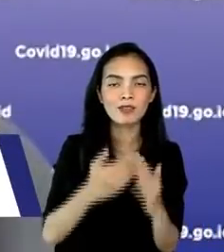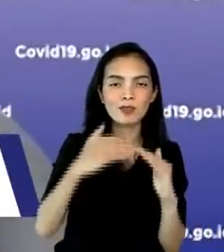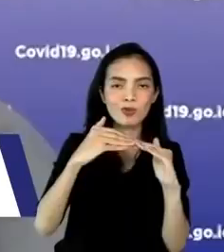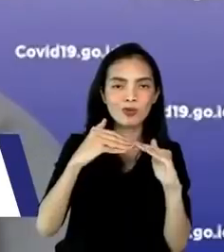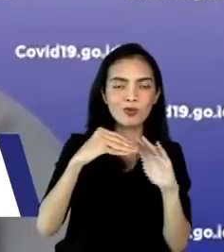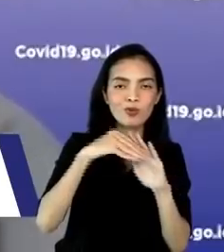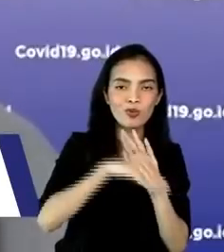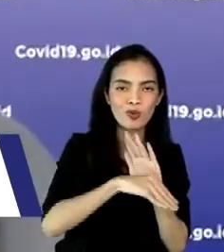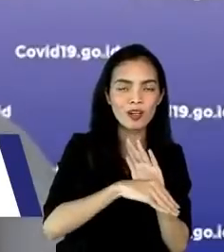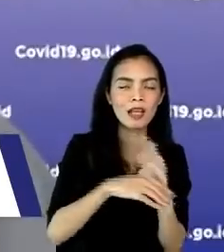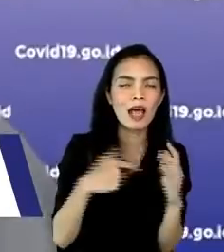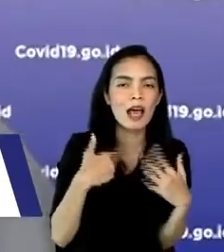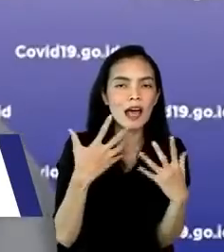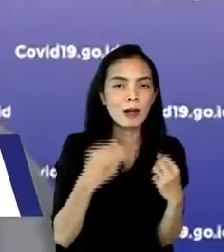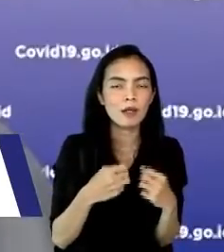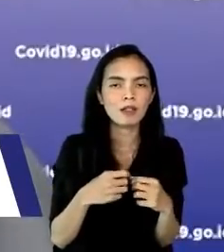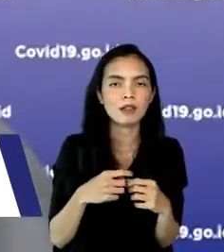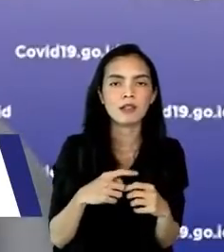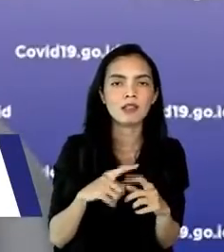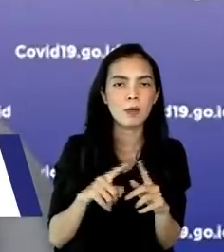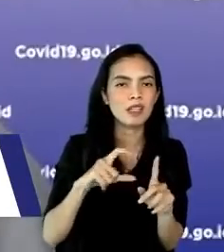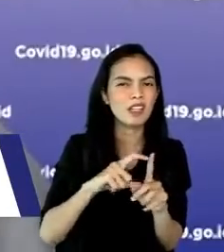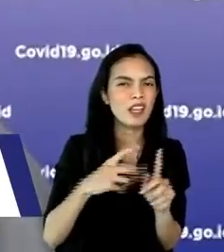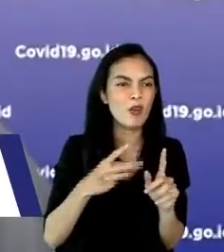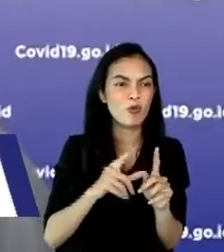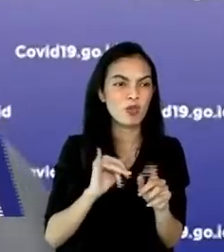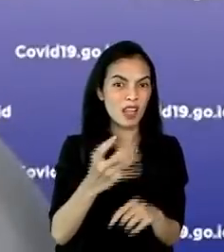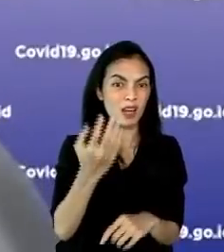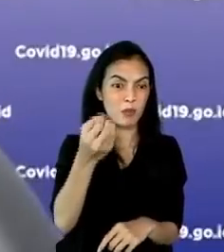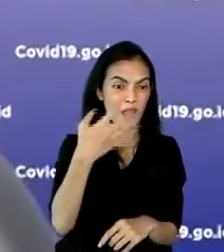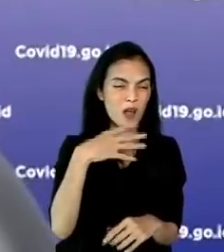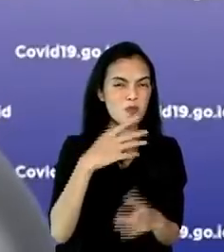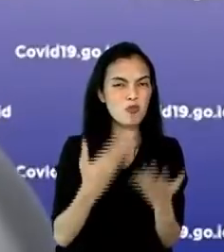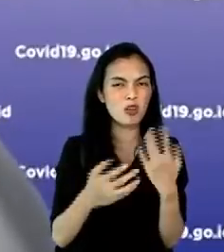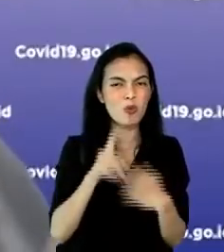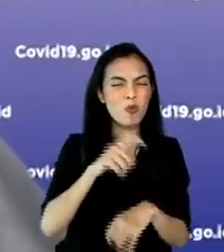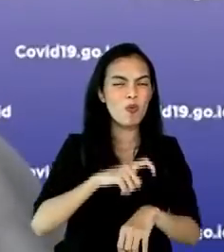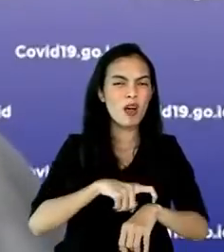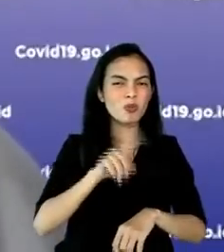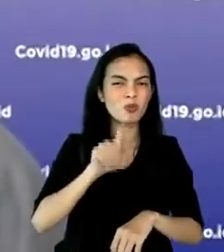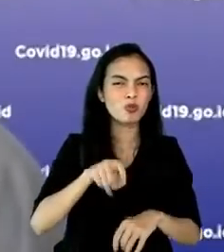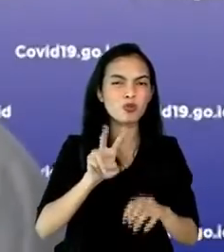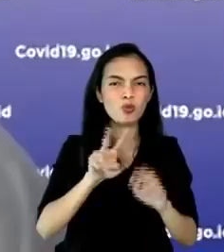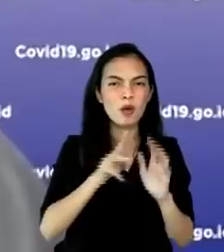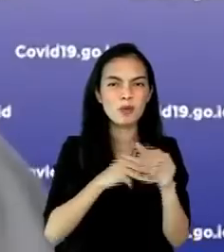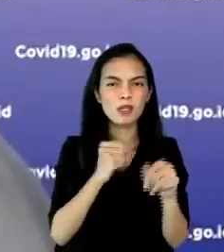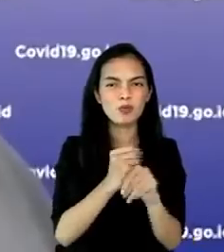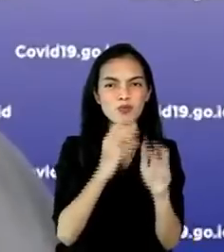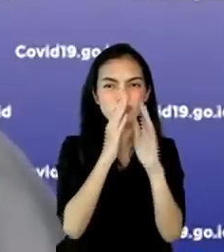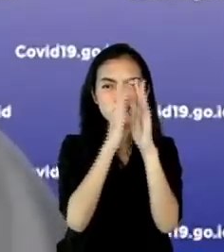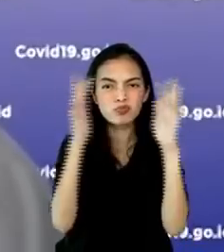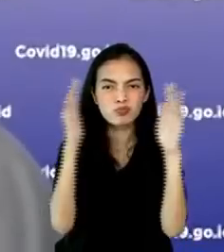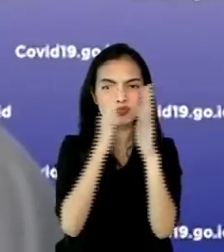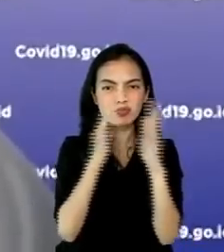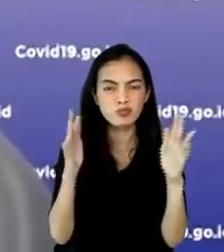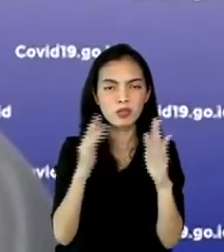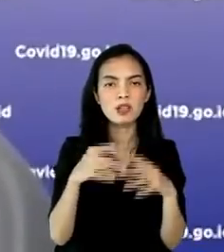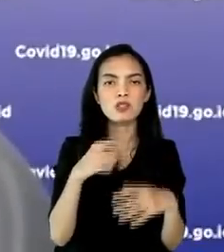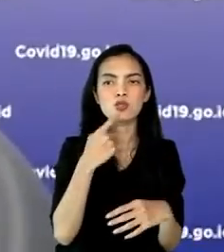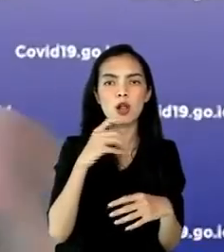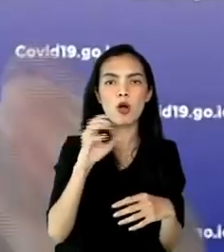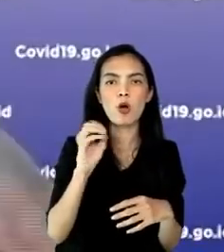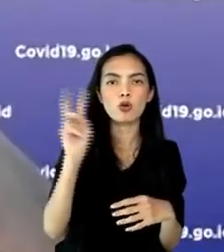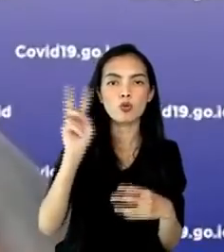saya. Walaupun kalau hitung-hitungan Dr. Dewi enggak 2 minggu nih mestinya karena memang ada waktu gitu ya. Satu lagi, bicara mengenai oximeter